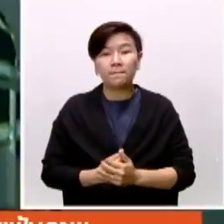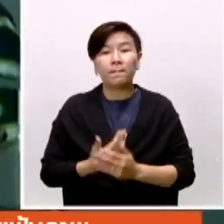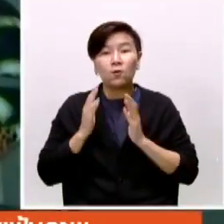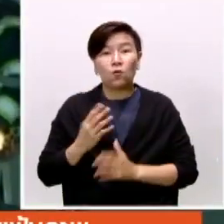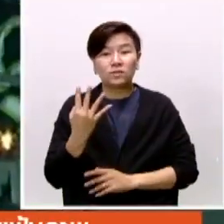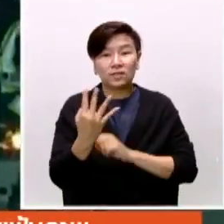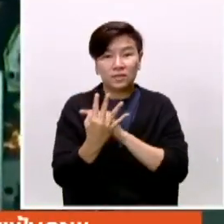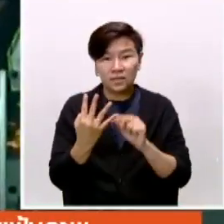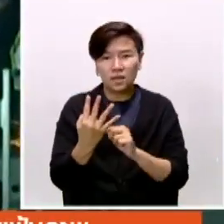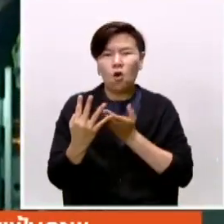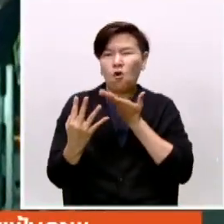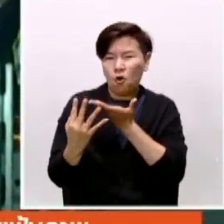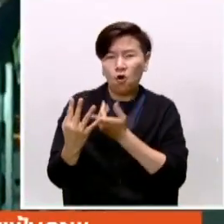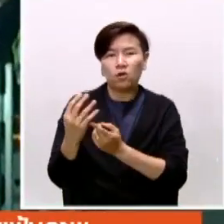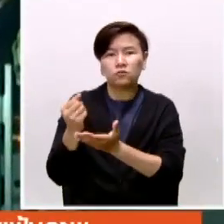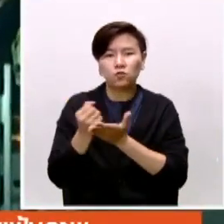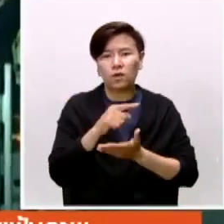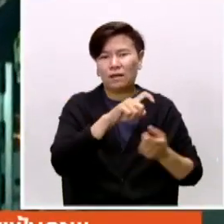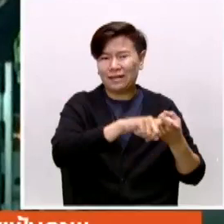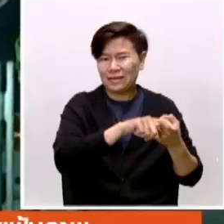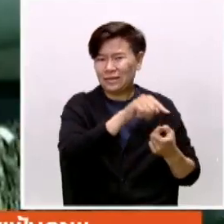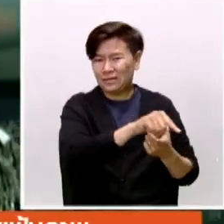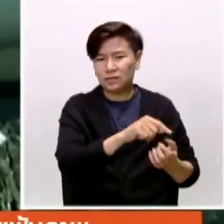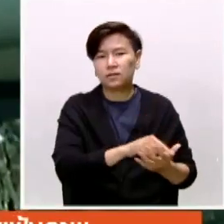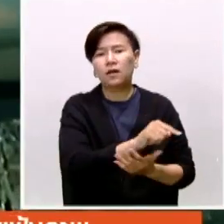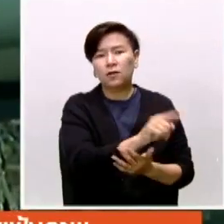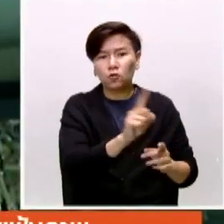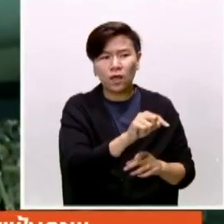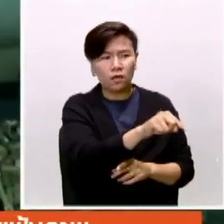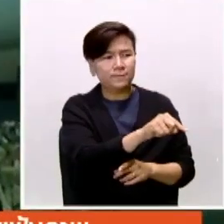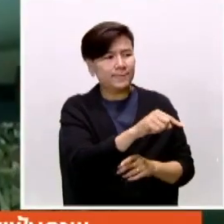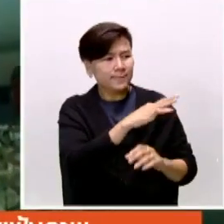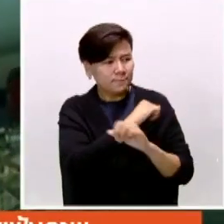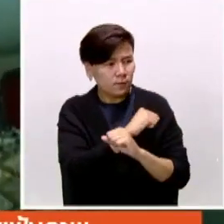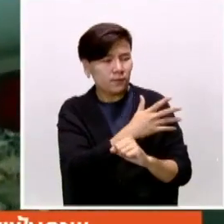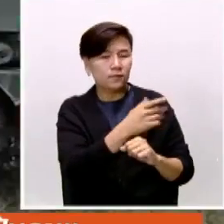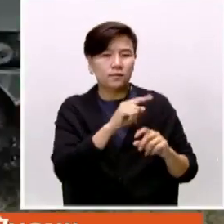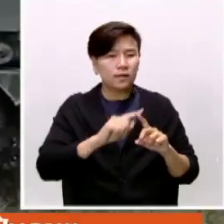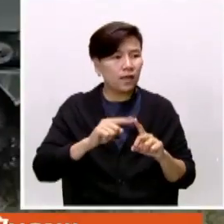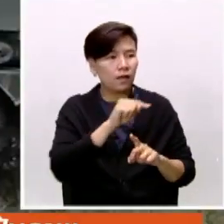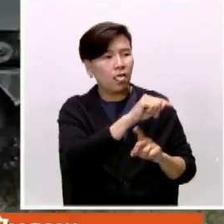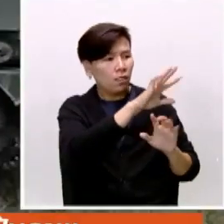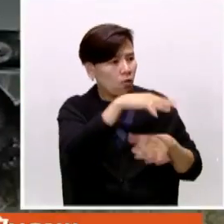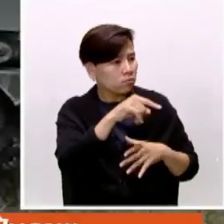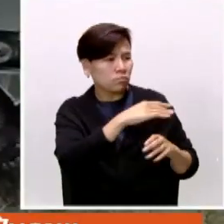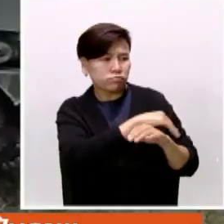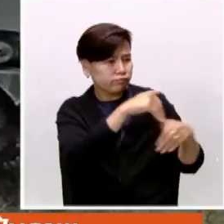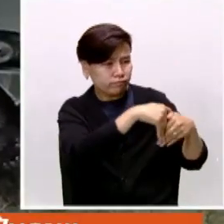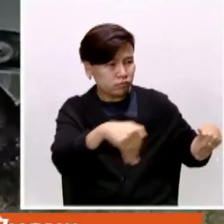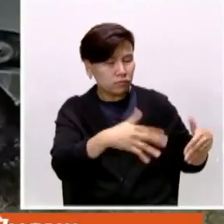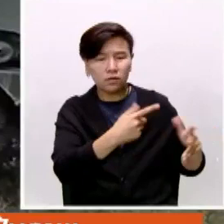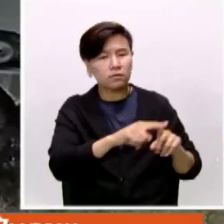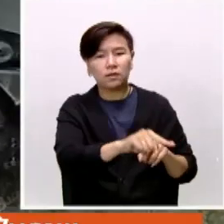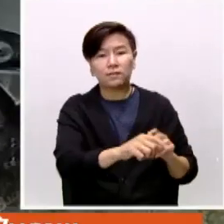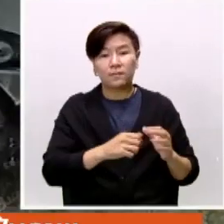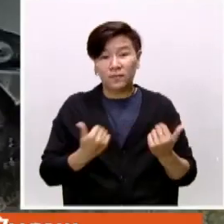ผู้นำ EU กดดันรัสเซียมากขึ้นและยอมรับมาตรการคว่ำบาตรชุดที่7ต่อรัสเซียด้วยอย่างไรก็ตามเจ้าหน้าที่รัฐบาลยูเครนก็ยังค